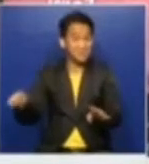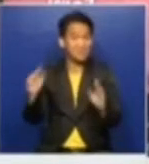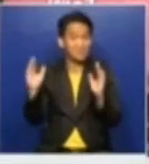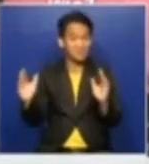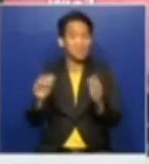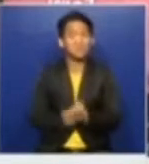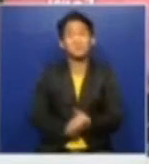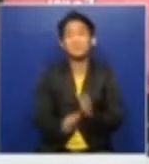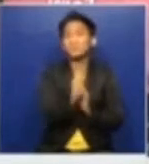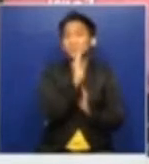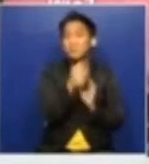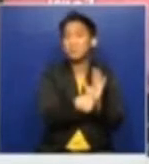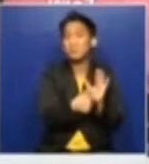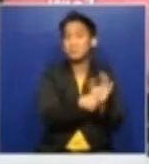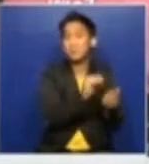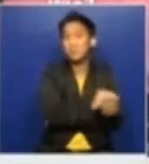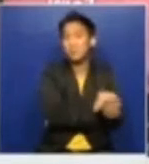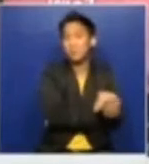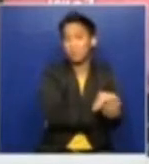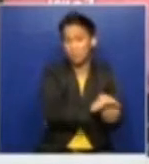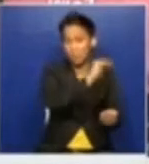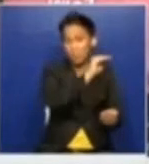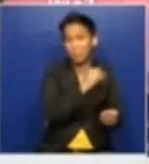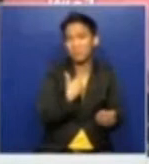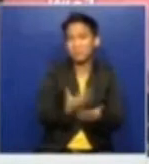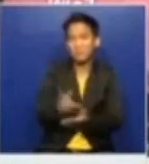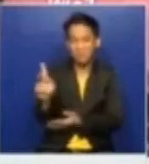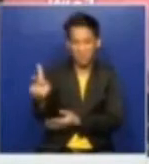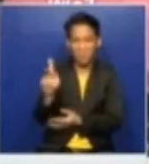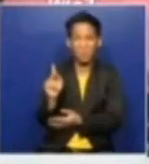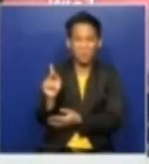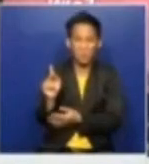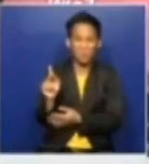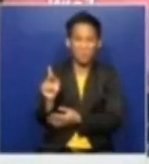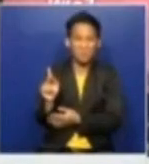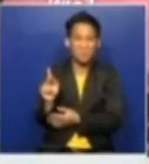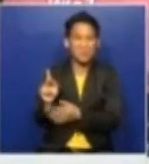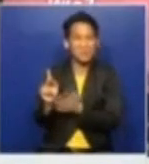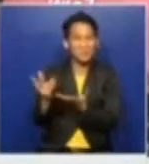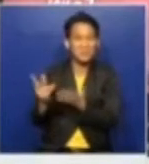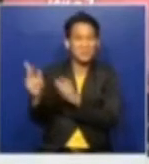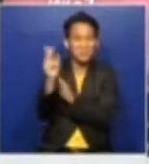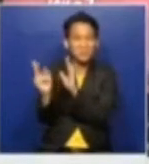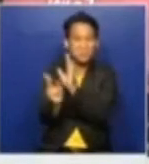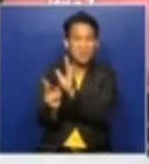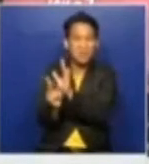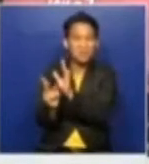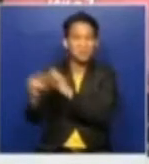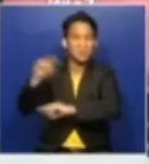มต้องไปกู้หนี้นอกระบบไม่อยากจะคิดเลยว่าดอกเบี้ยมันจะขนาดไหนเพราะฉะนั้นเขาทำงานเนี่ยส่ง